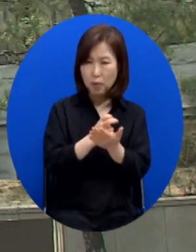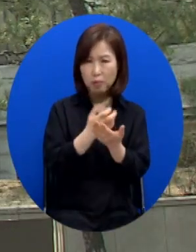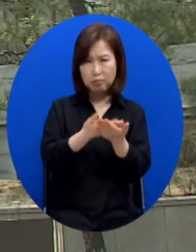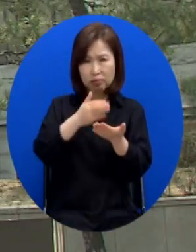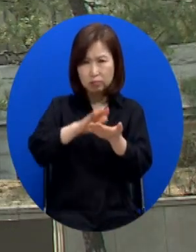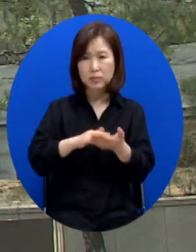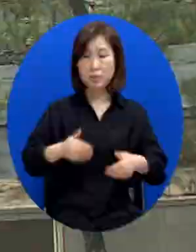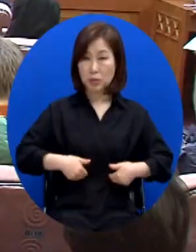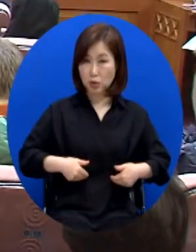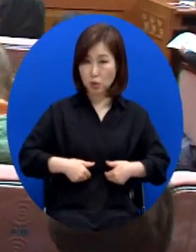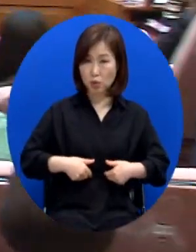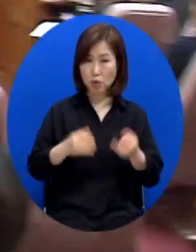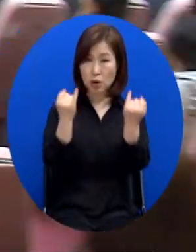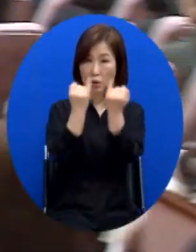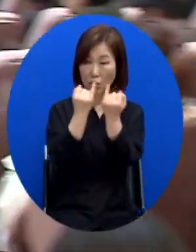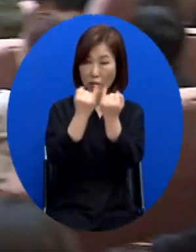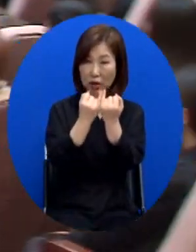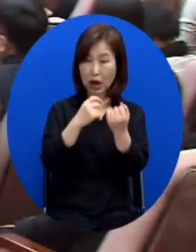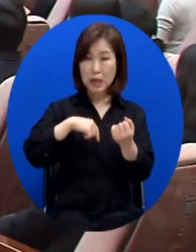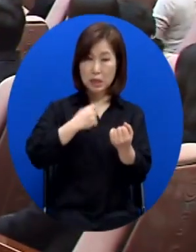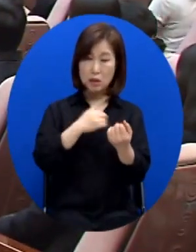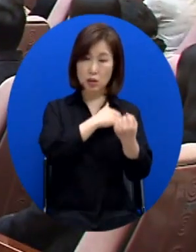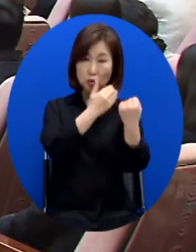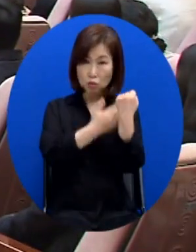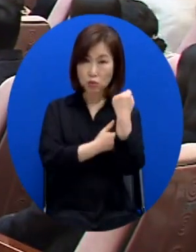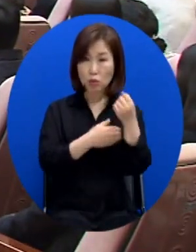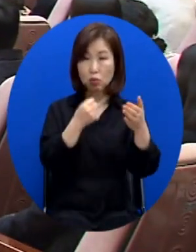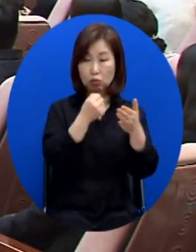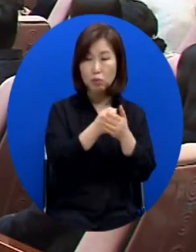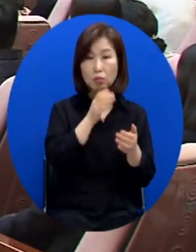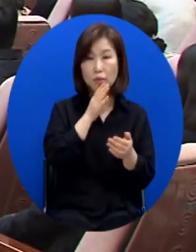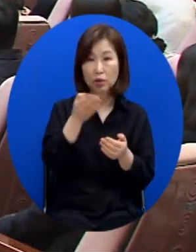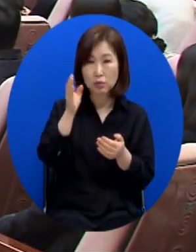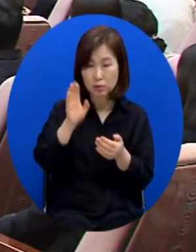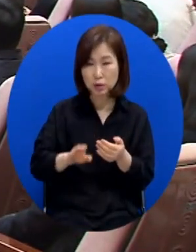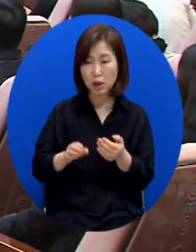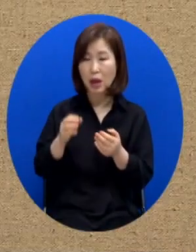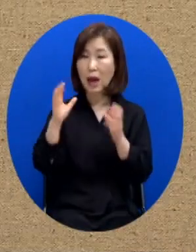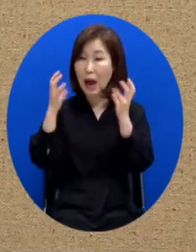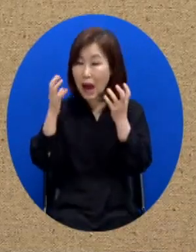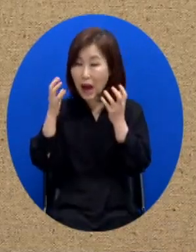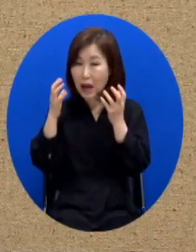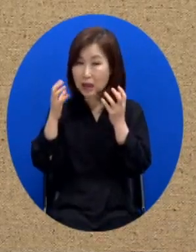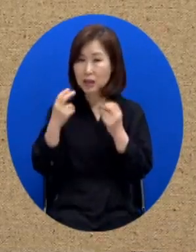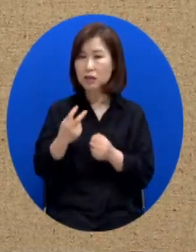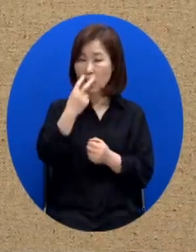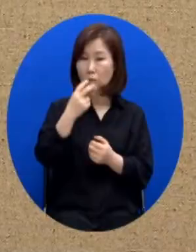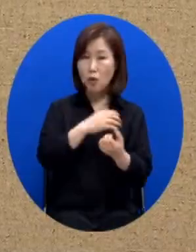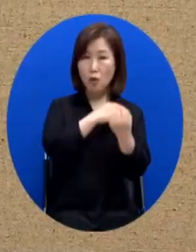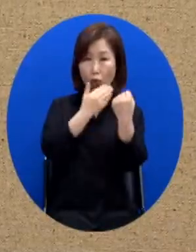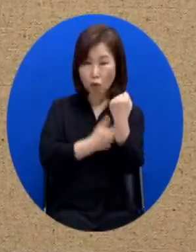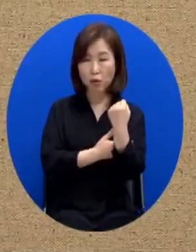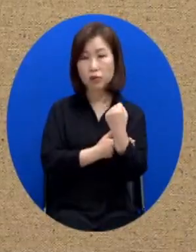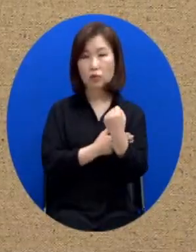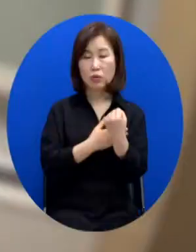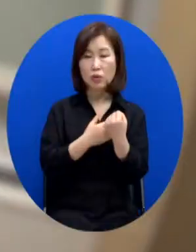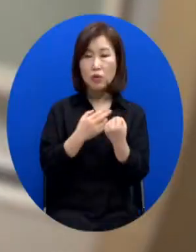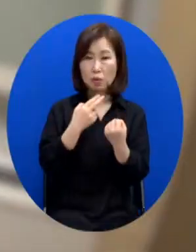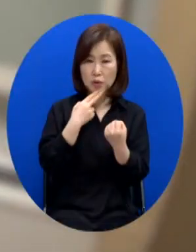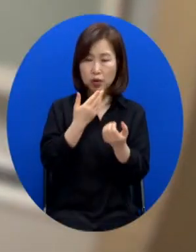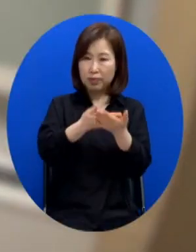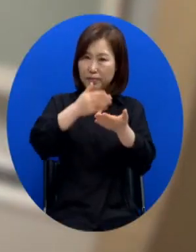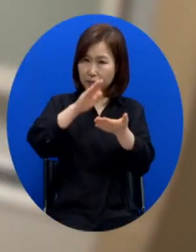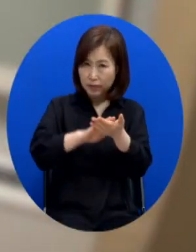결정했다며 여성의 자기결정권을 존중하면서도 태아의 생명권을 보호할 수 있는 모자보건법 개정